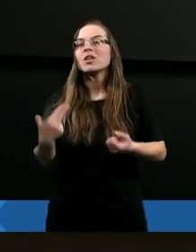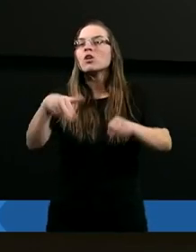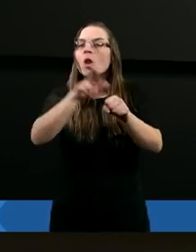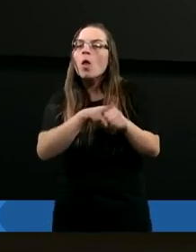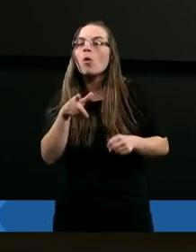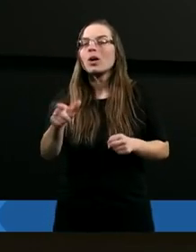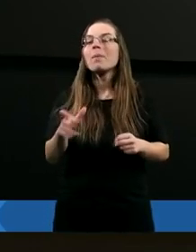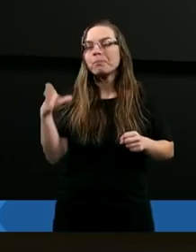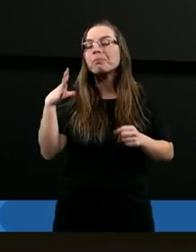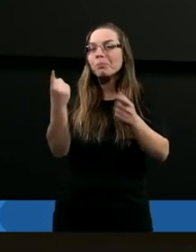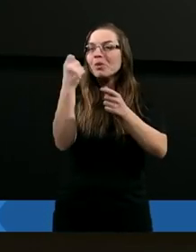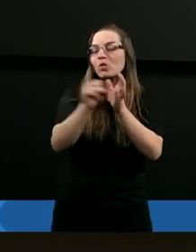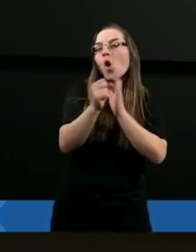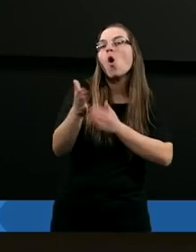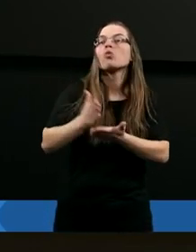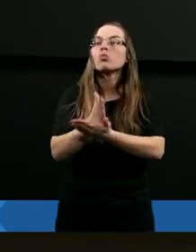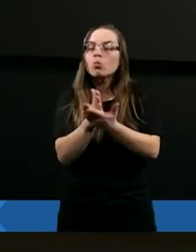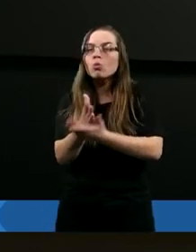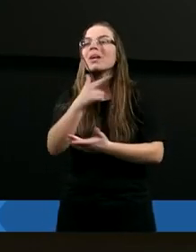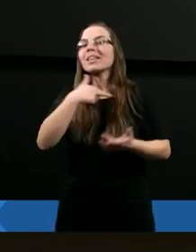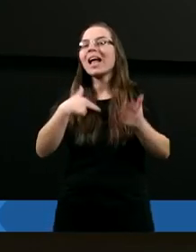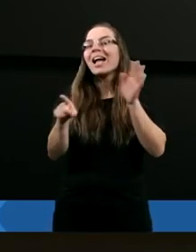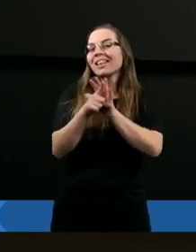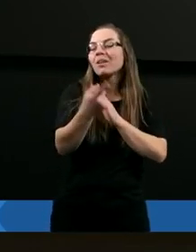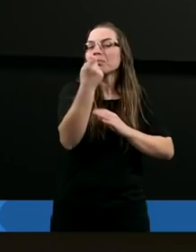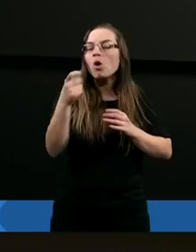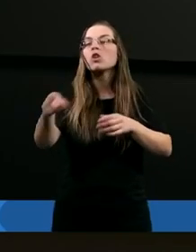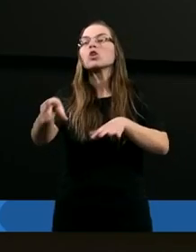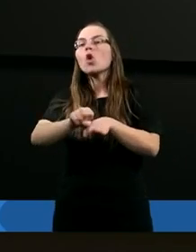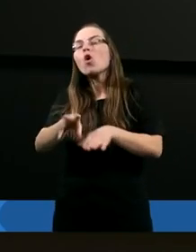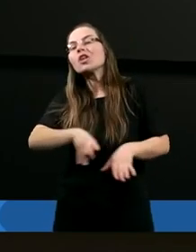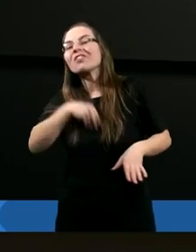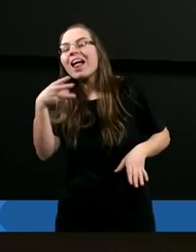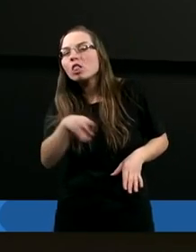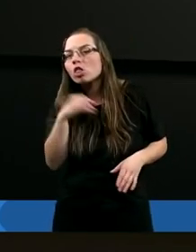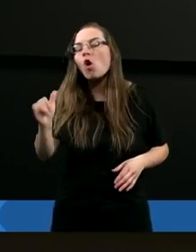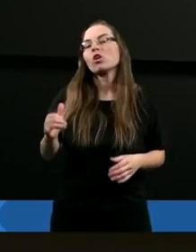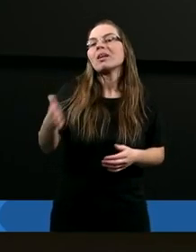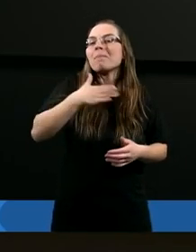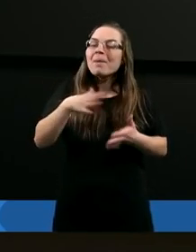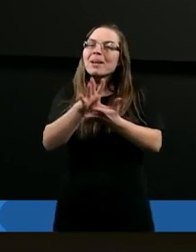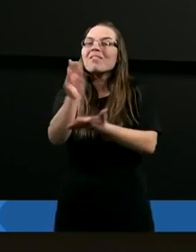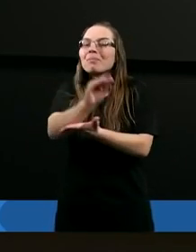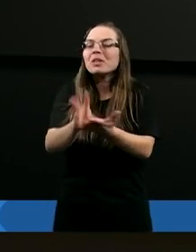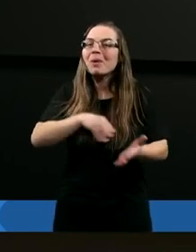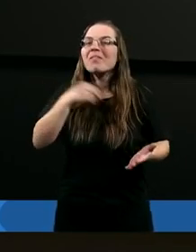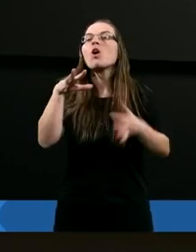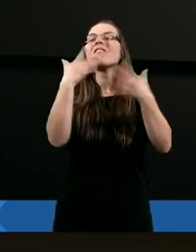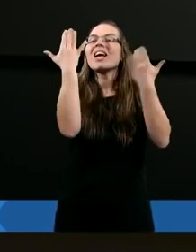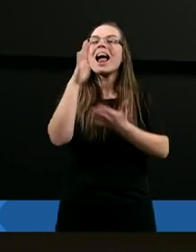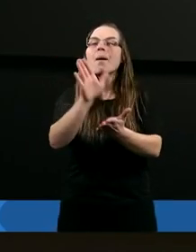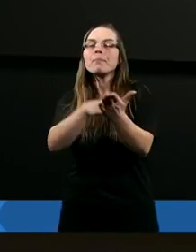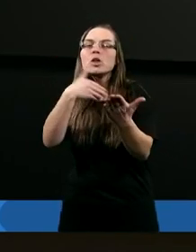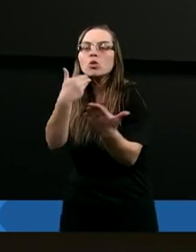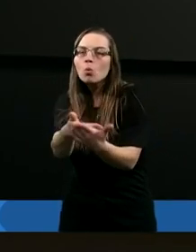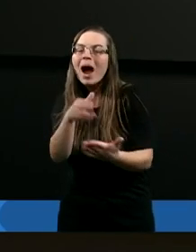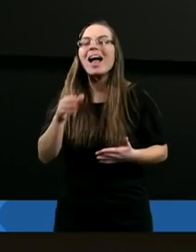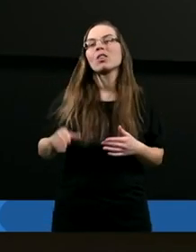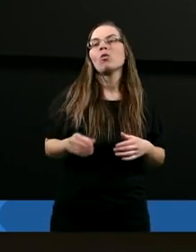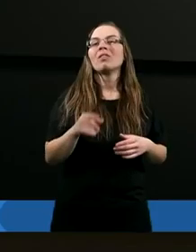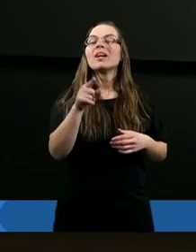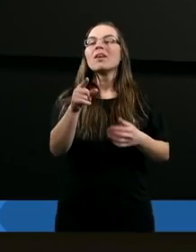których Bóg oddziela do służby. Ja też pojmuję podobnie świętość. Mamy w Piśmie Świętym wiele przykładów, że pewne